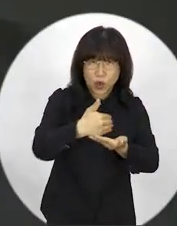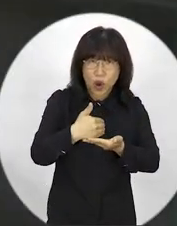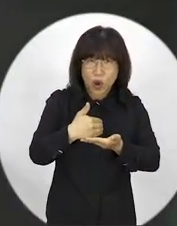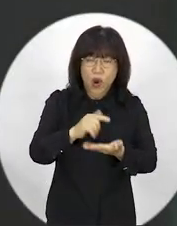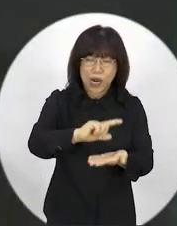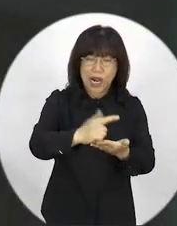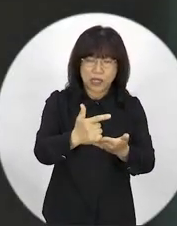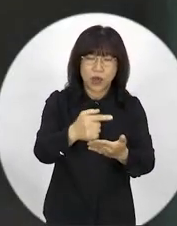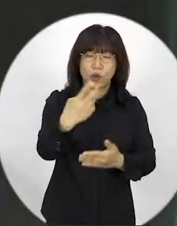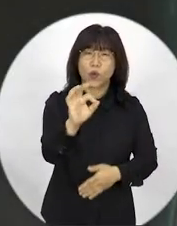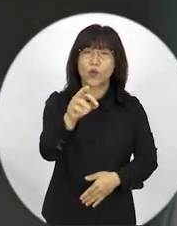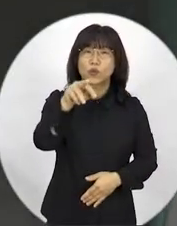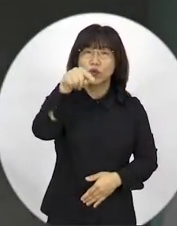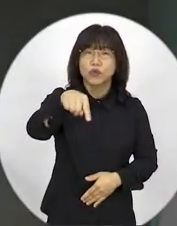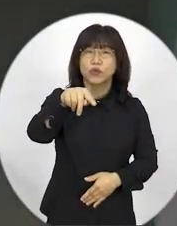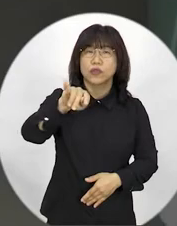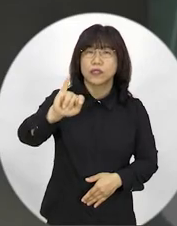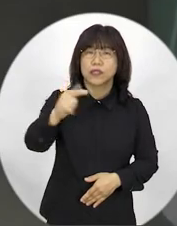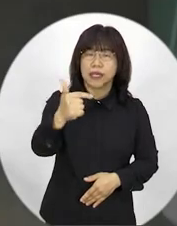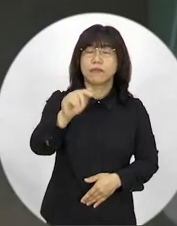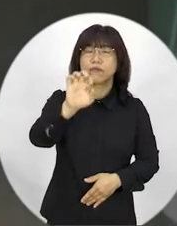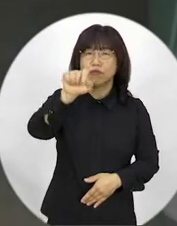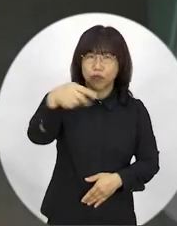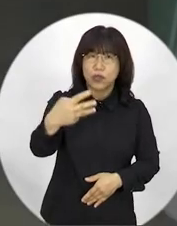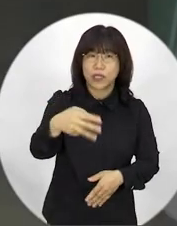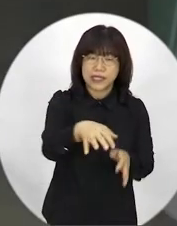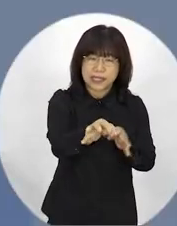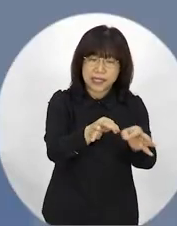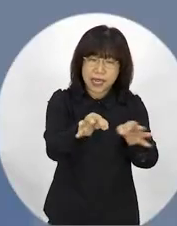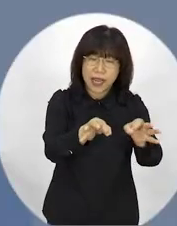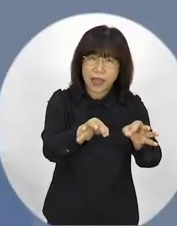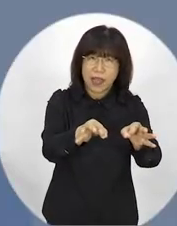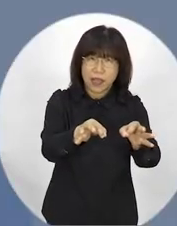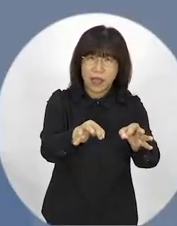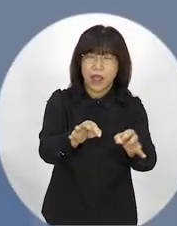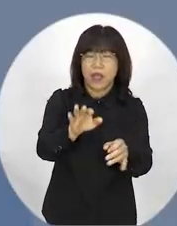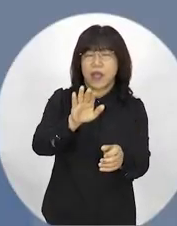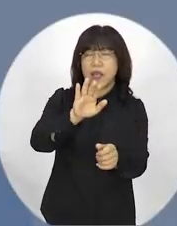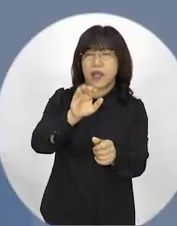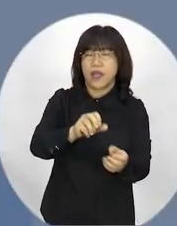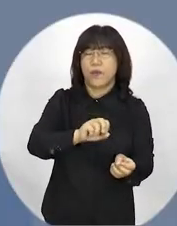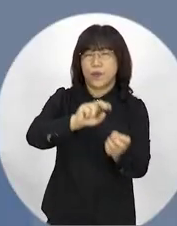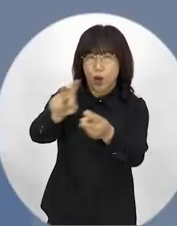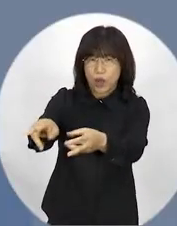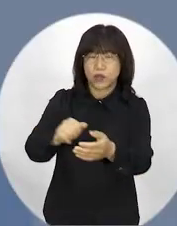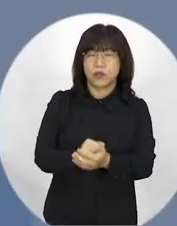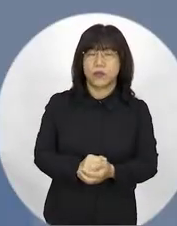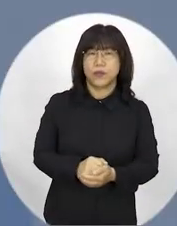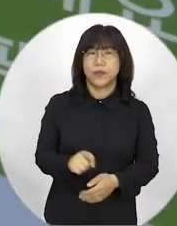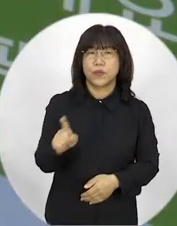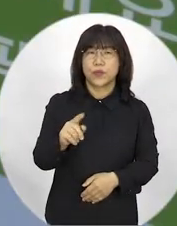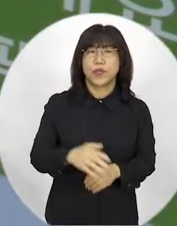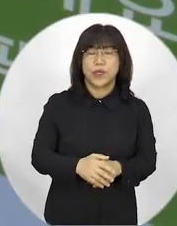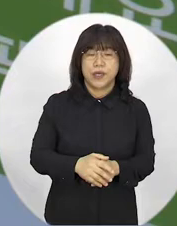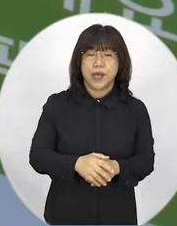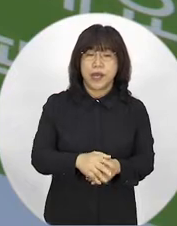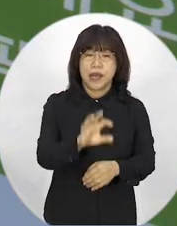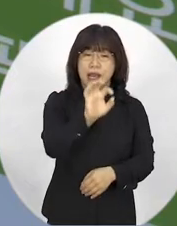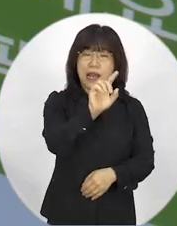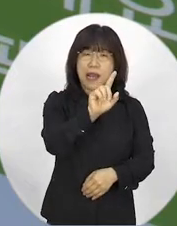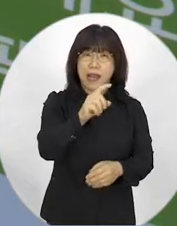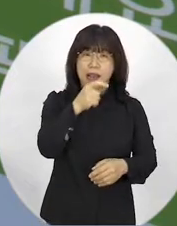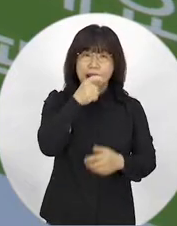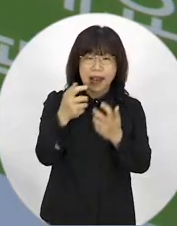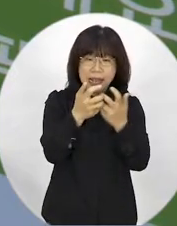농수산물시장 된 필요한 곳에 공급합니다 수가 대상은 비닐포장된 젤 타임 아이스팩이 며 아이스팩을